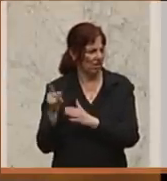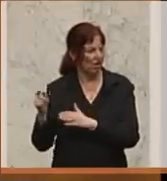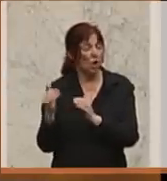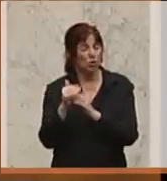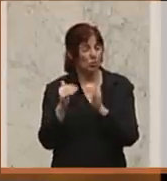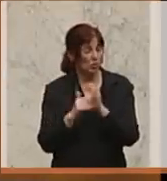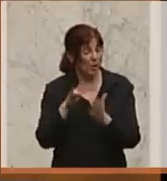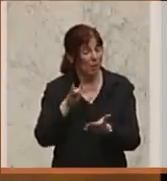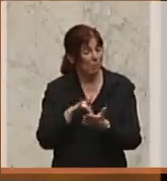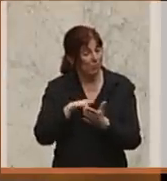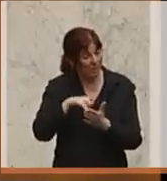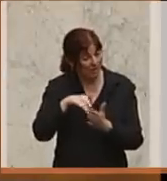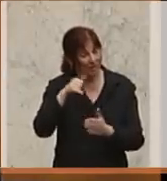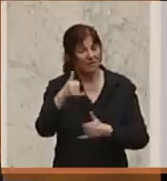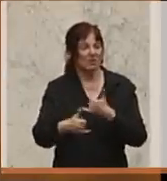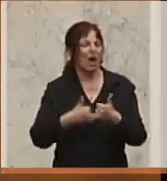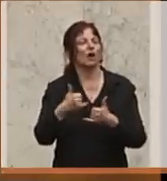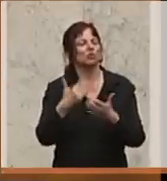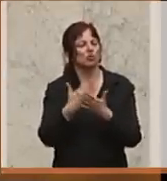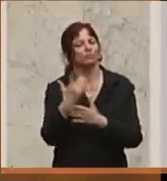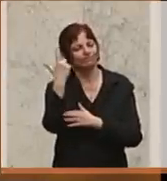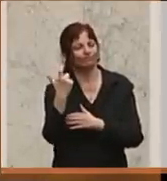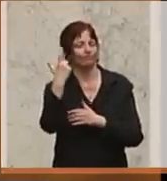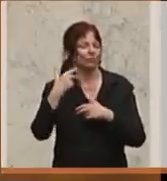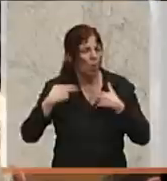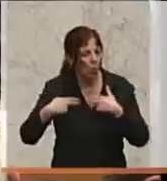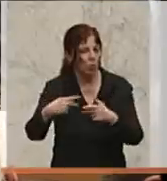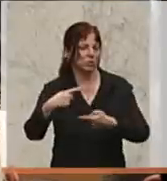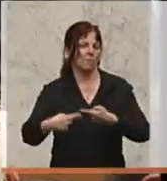zu funktionieren beginnt. Ich darf Ihnen aber